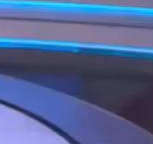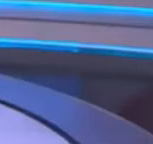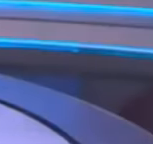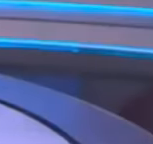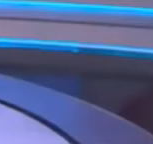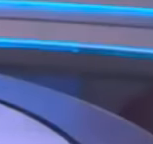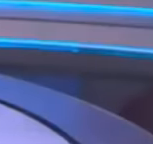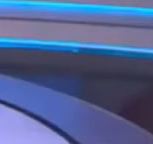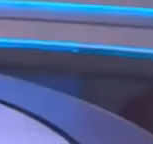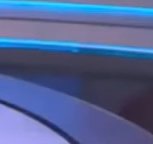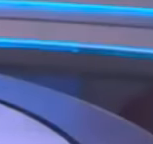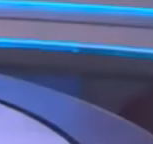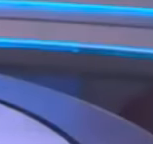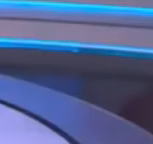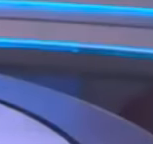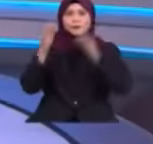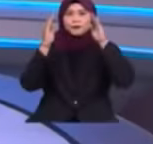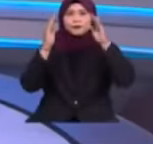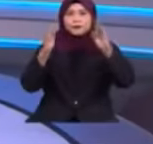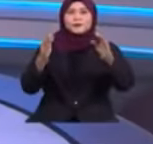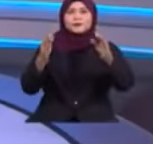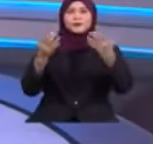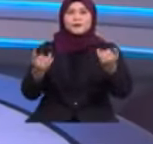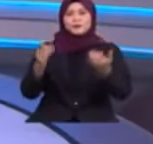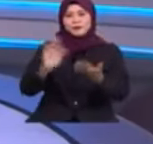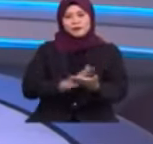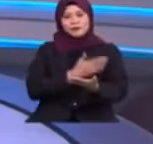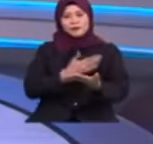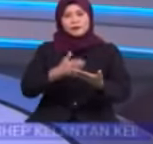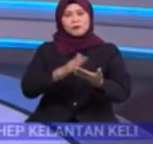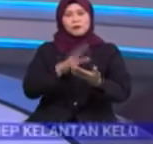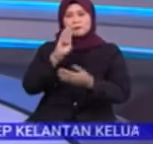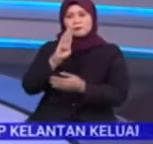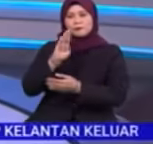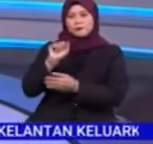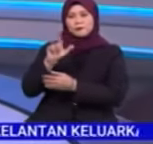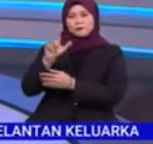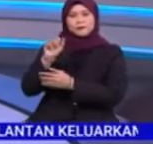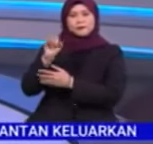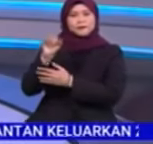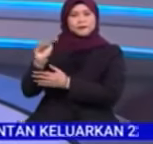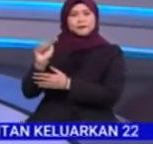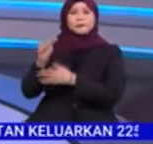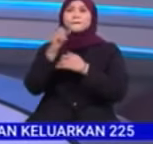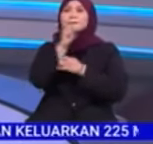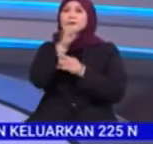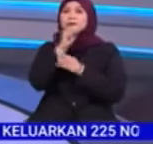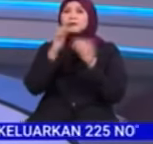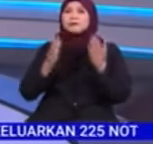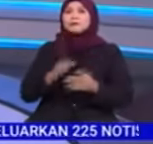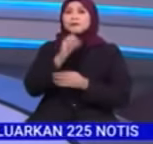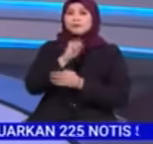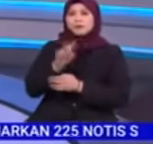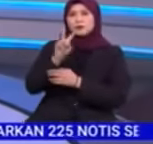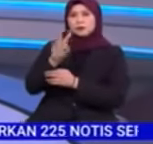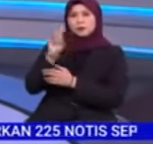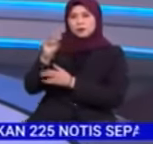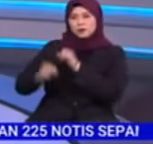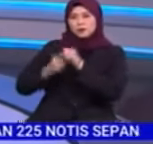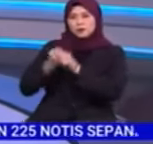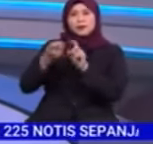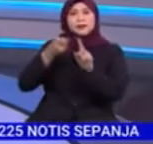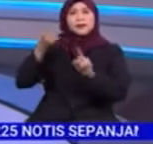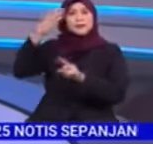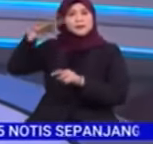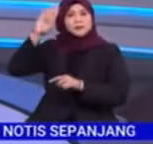dan selain mendapat Dufan menerusi lagu-lagu baladanya penyanyi yang berusia 27 tahun kelahiran Kang